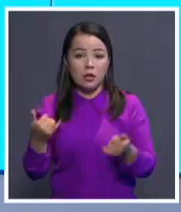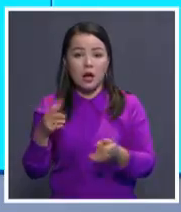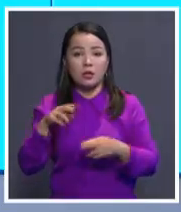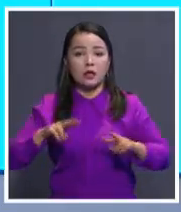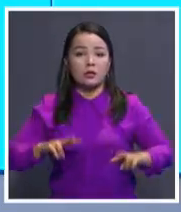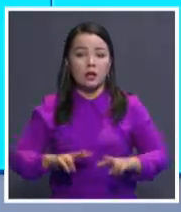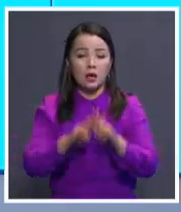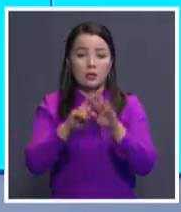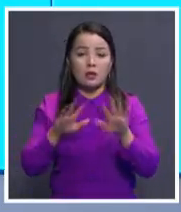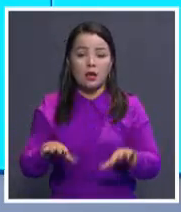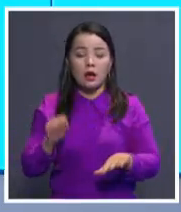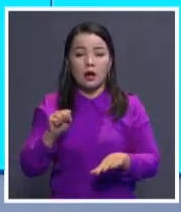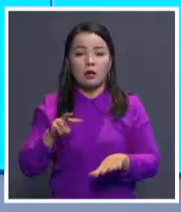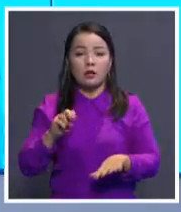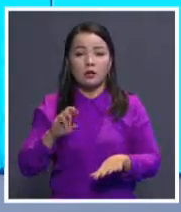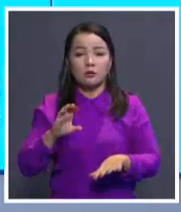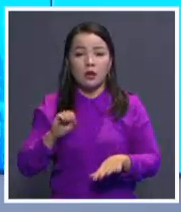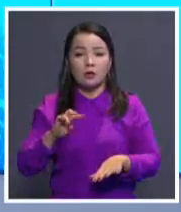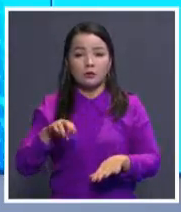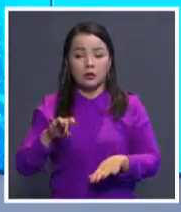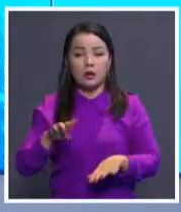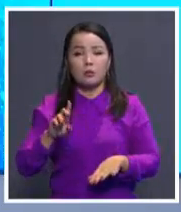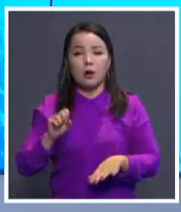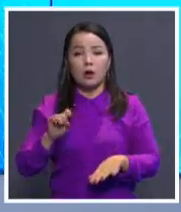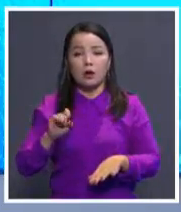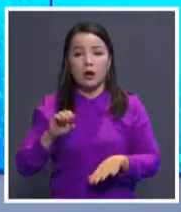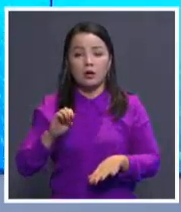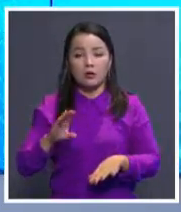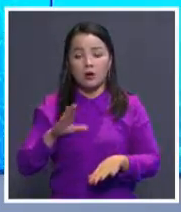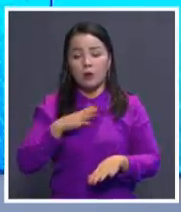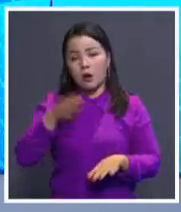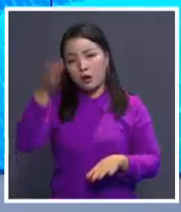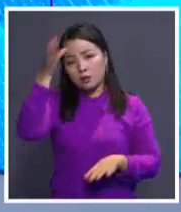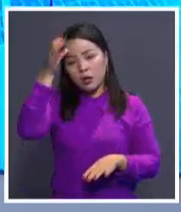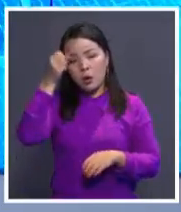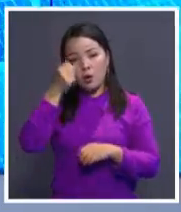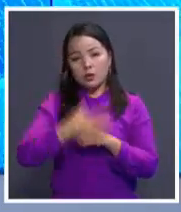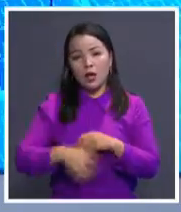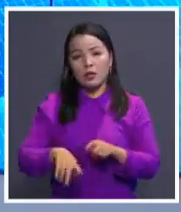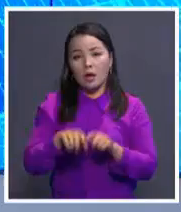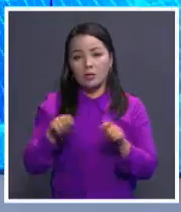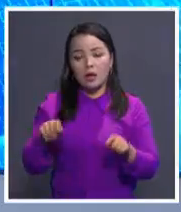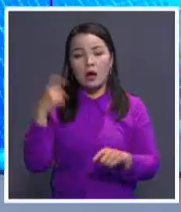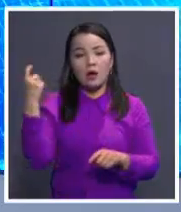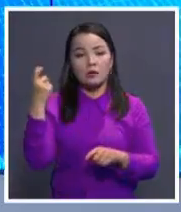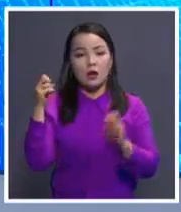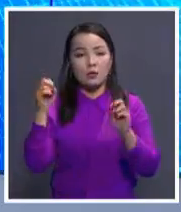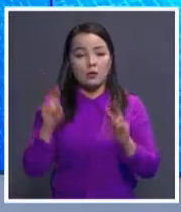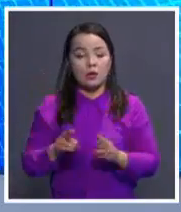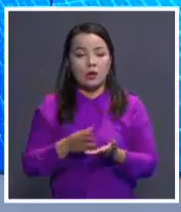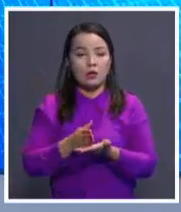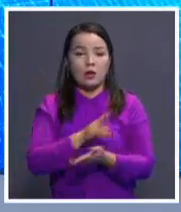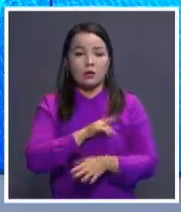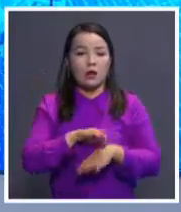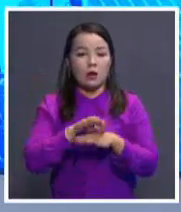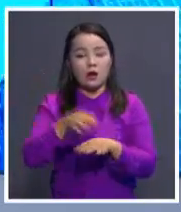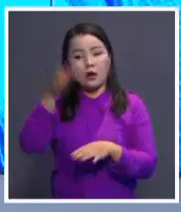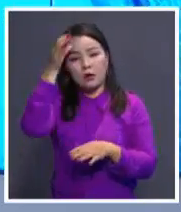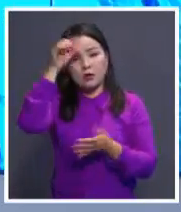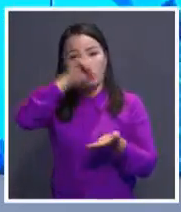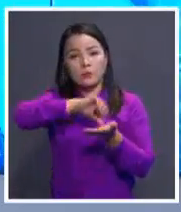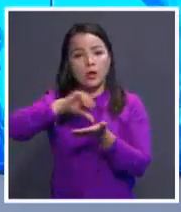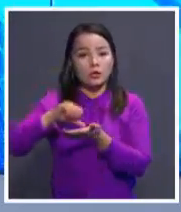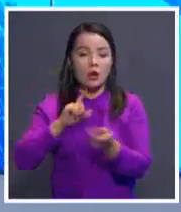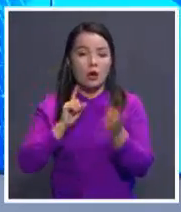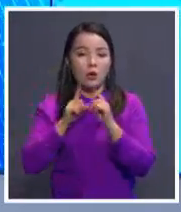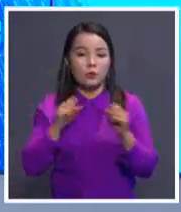бірі Астана іргесіндегі Александр Бараев атындағы ғылыми орталық. Осы орталықта аграрлық сала ғалымдары мен облыс әкімдерінің